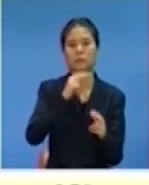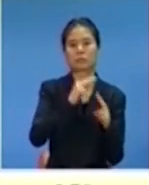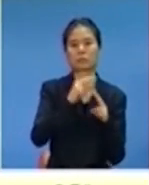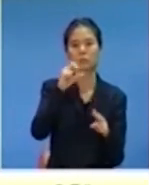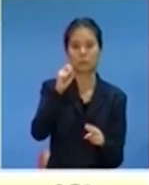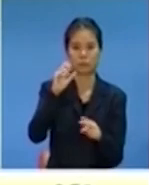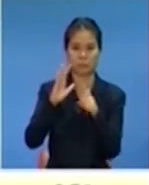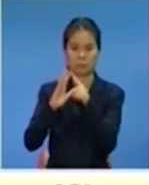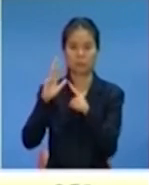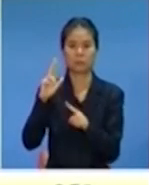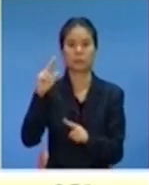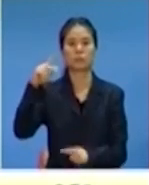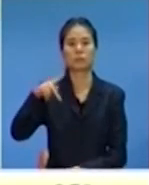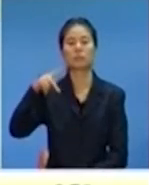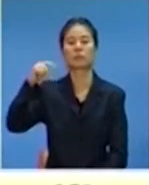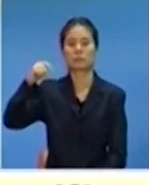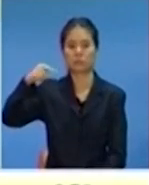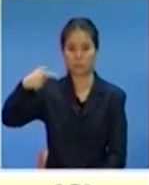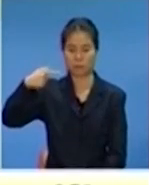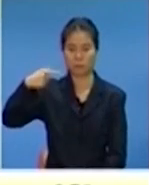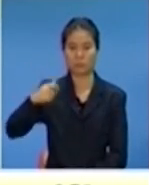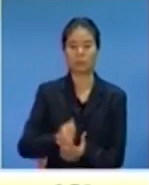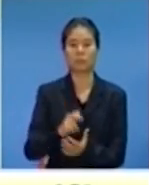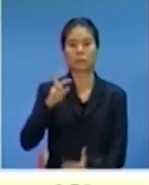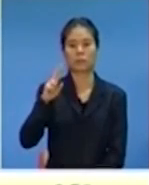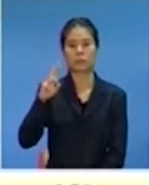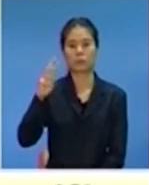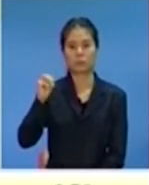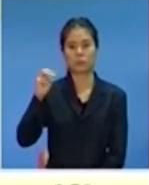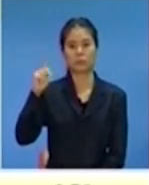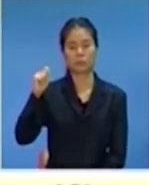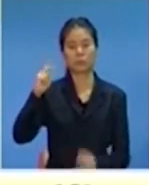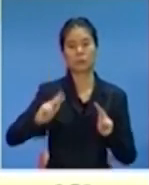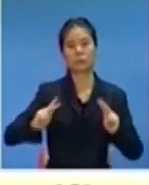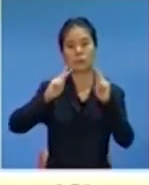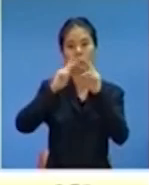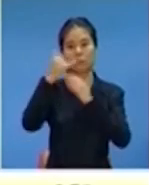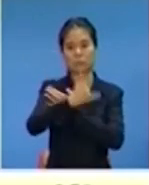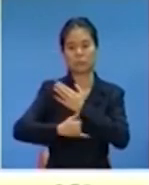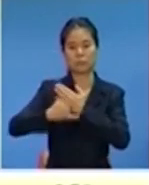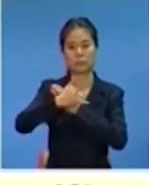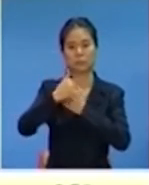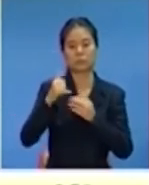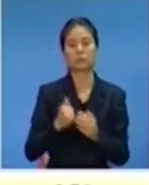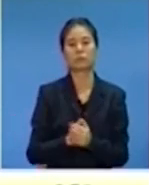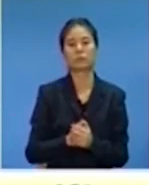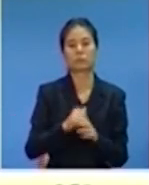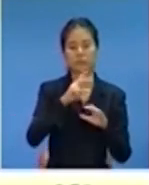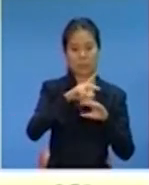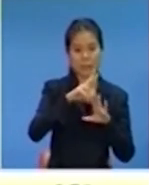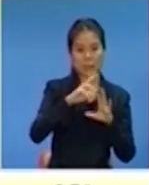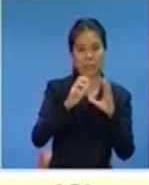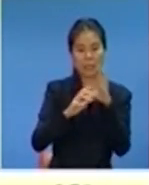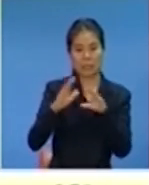กุลเมื่อครั้งดำรงตำแหน่งรัฐมนตรีว่าการกระทรวงการต่างประเทศซึ่งเป็นคะแนนเสียงไม่น้อยกว่า3ใน5